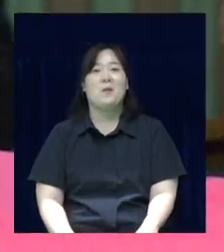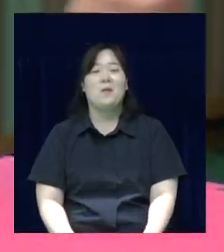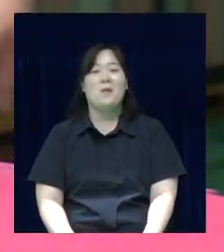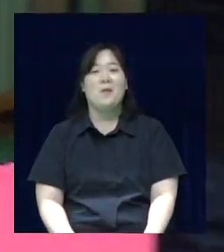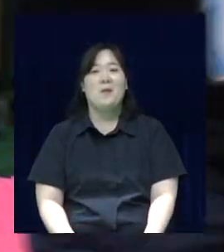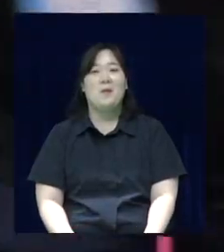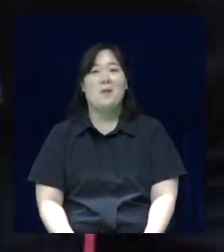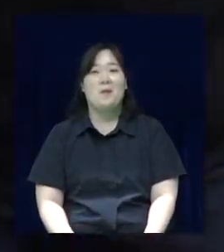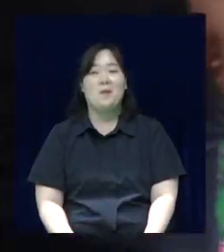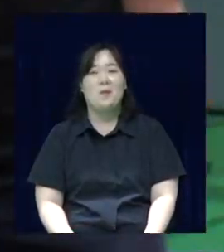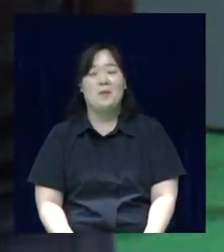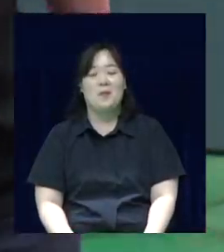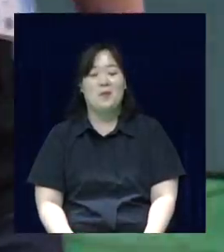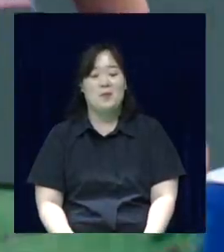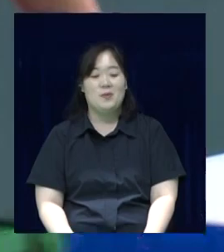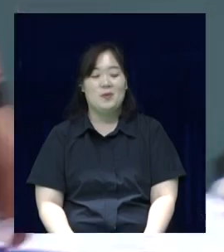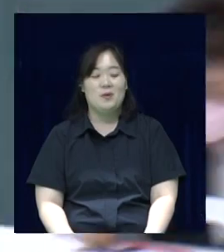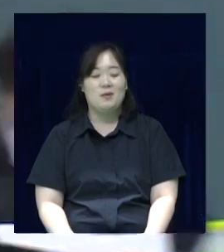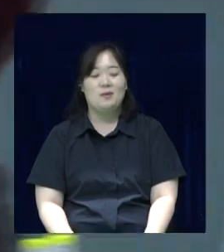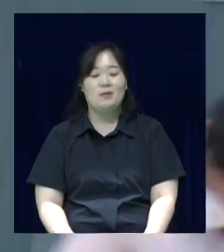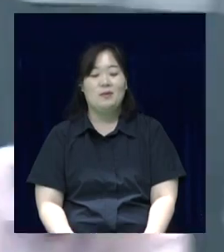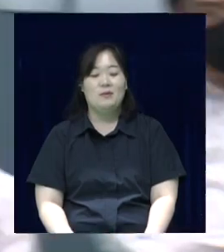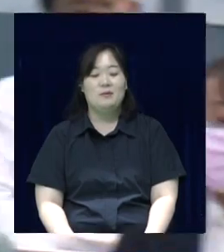또 판정을 해주셨네요.